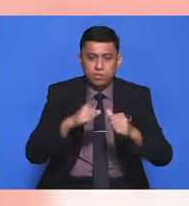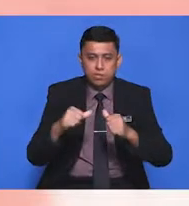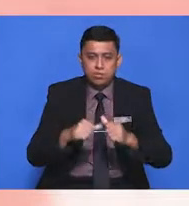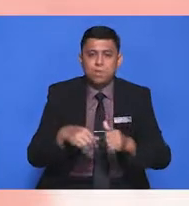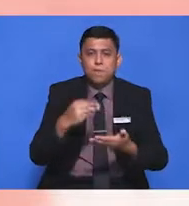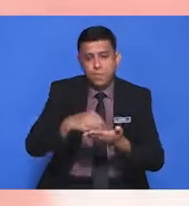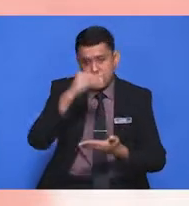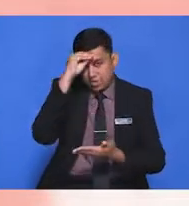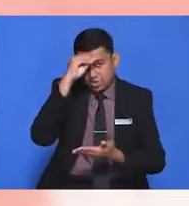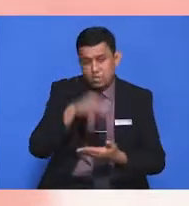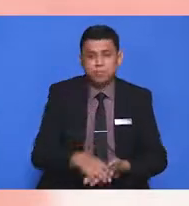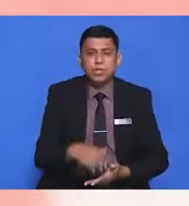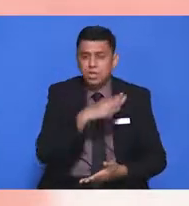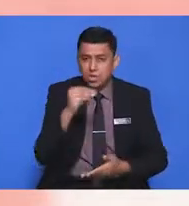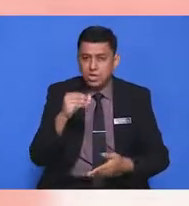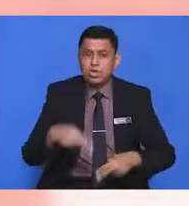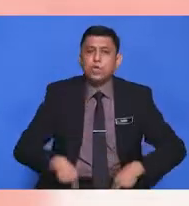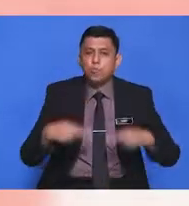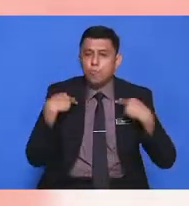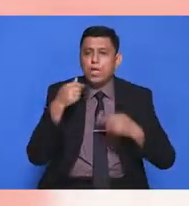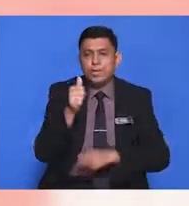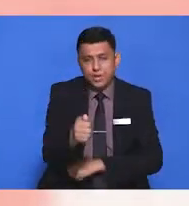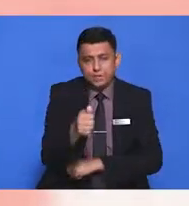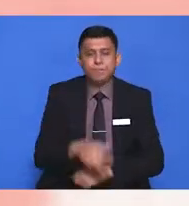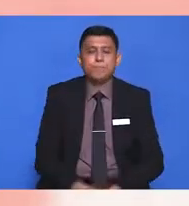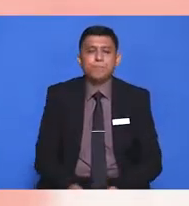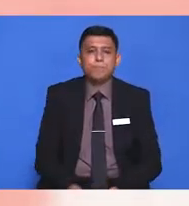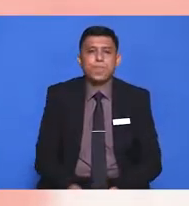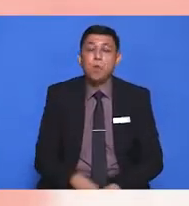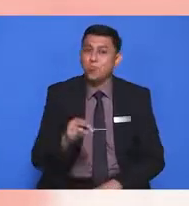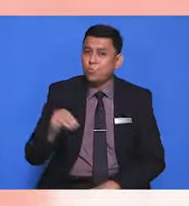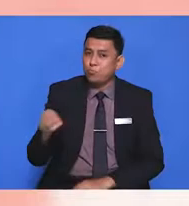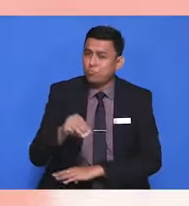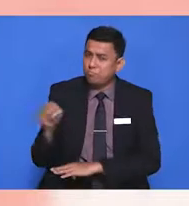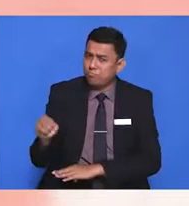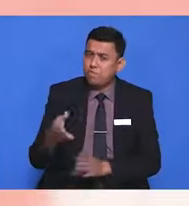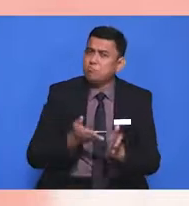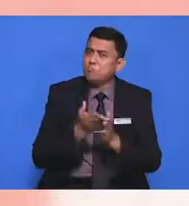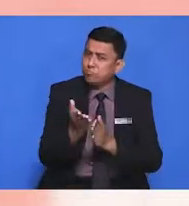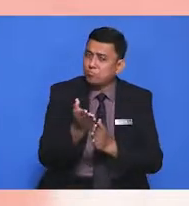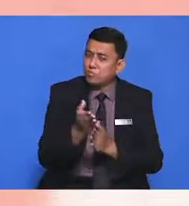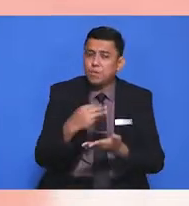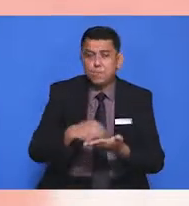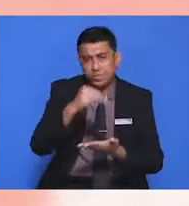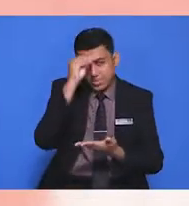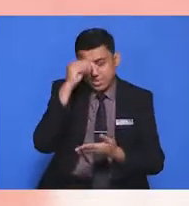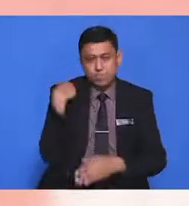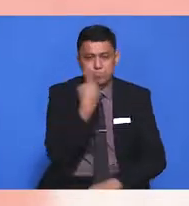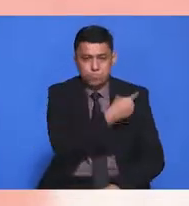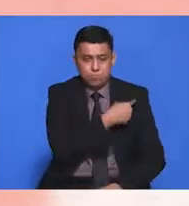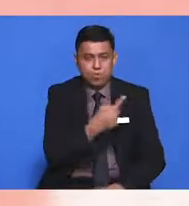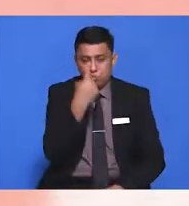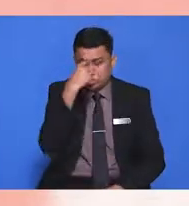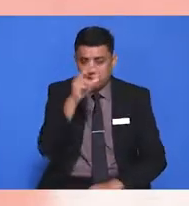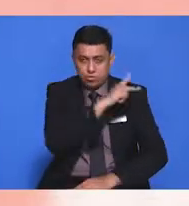aktiviti-aktiviti pembelajaran dan kehidupan seharian anda. Baiklah murid-murid, kita akan teruskan sesi pembelajaran kita untuk